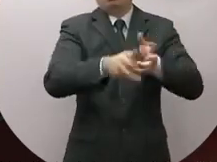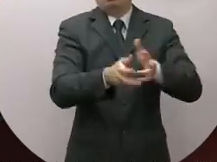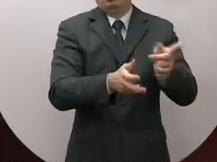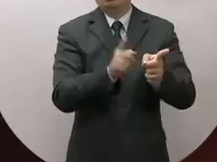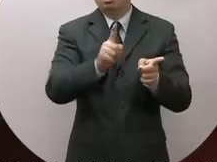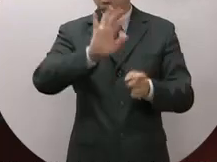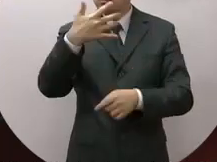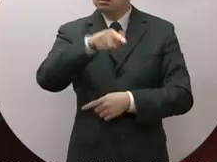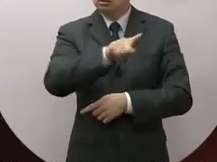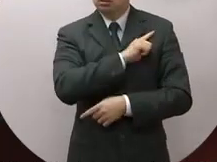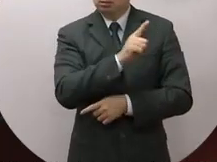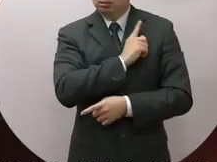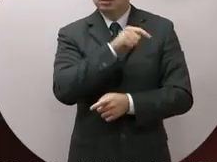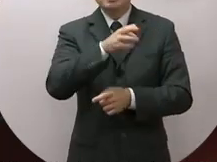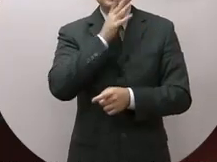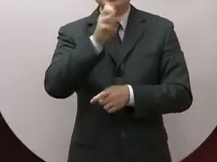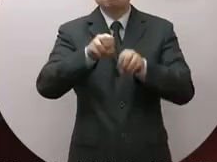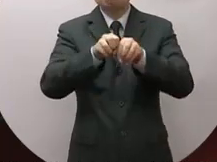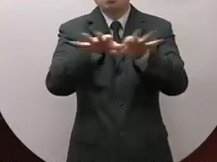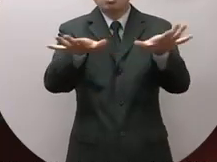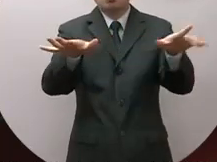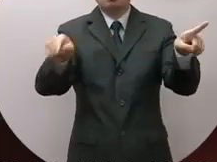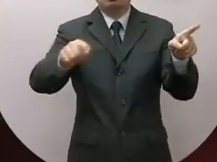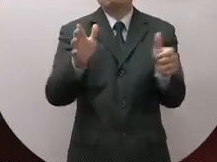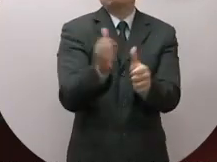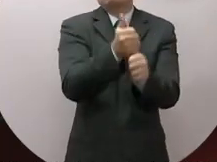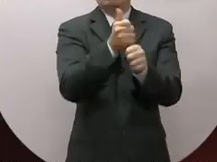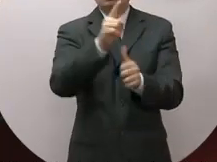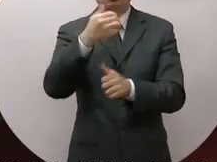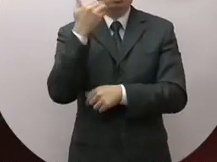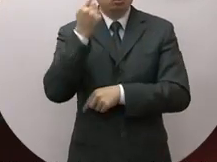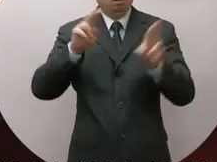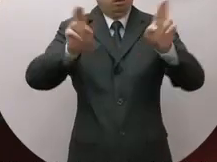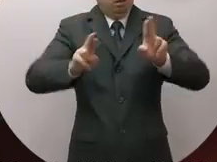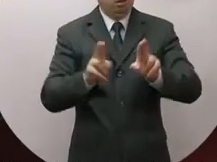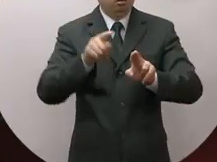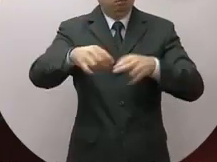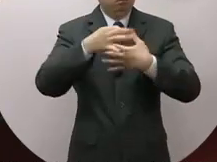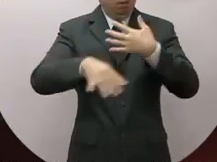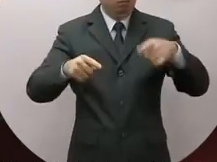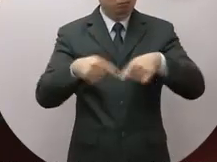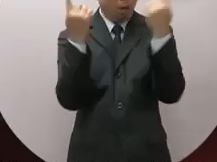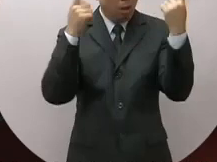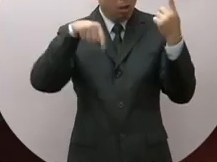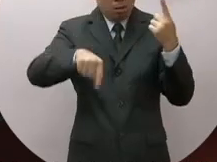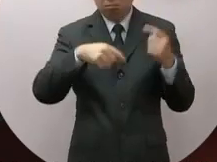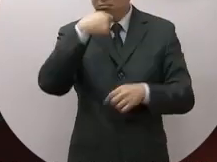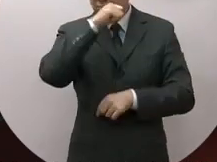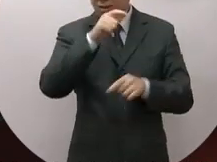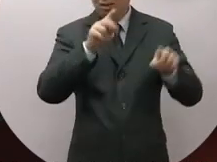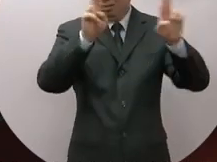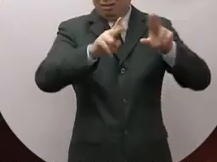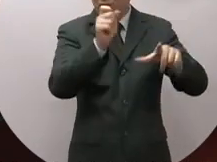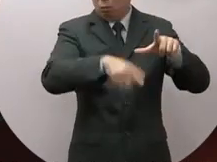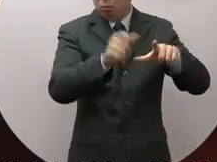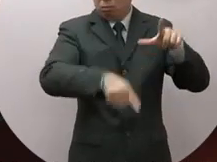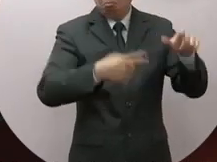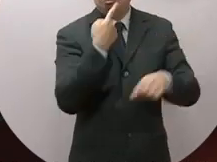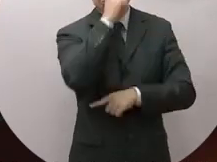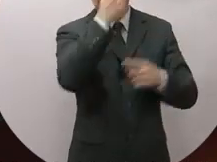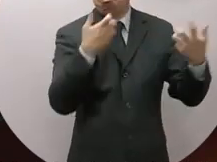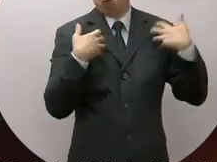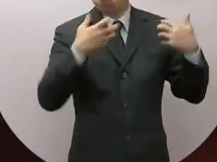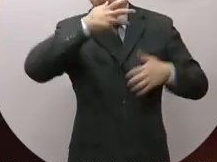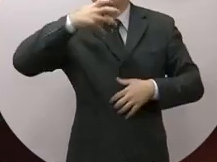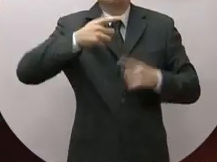一个输配件。因为在电业法改变之后，发电不售电不是台电的独揽业务，输配电它是一个服务业，服务